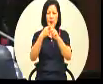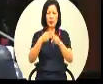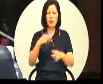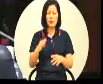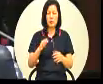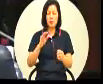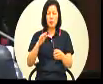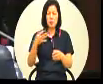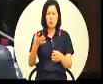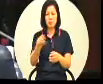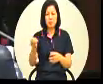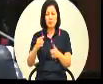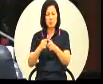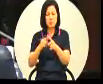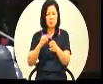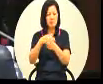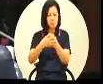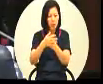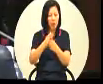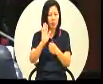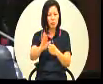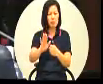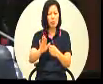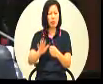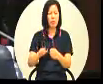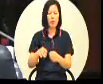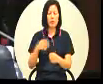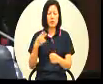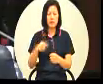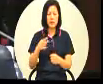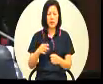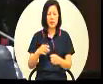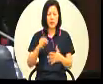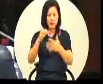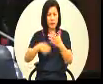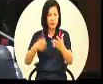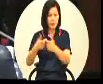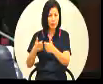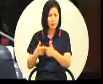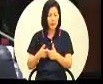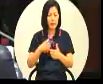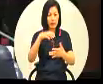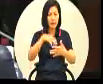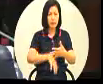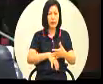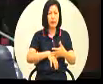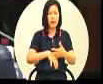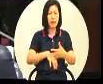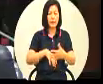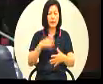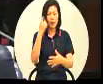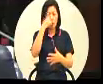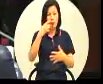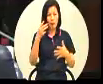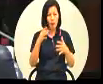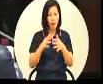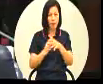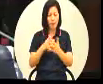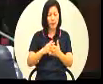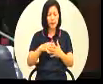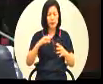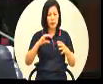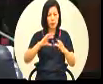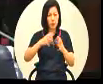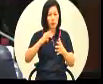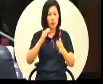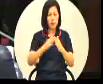航，认为没有关系。只要我们在合格的标准里面，因为我们的欧美国家他说只要在